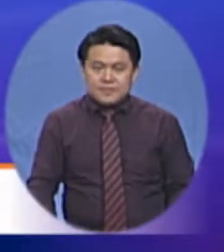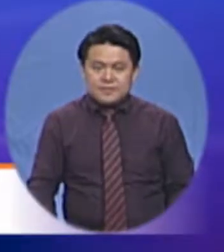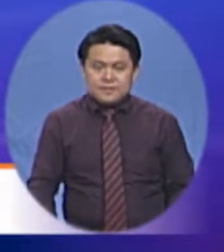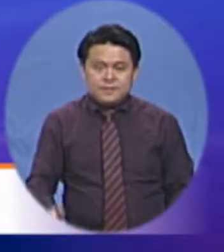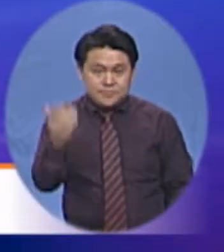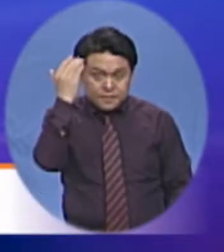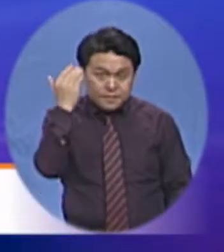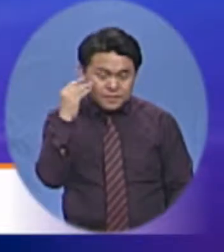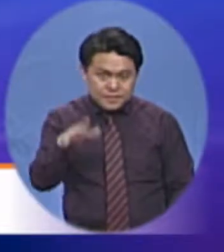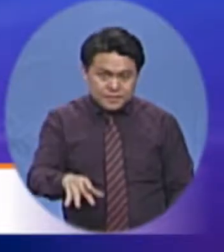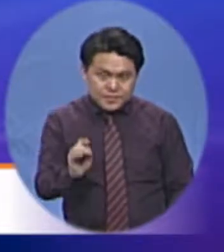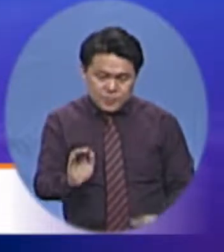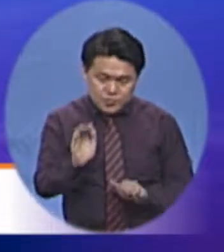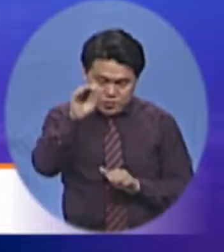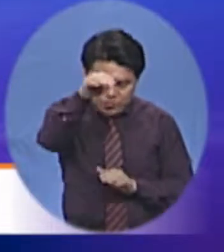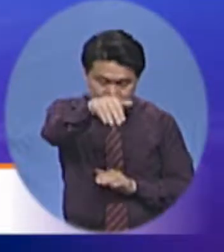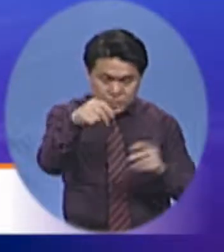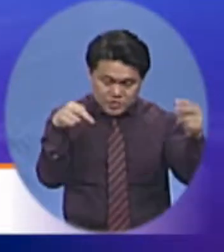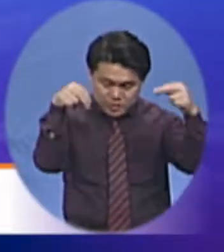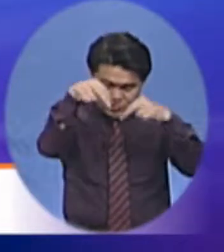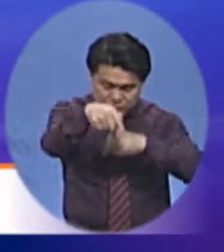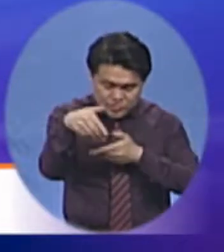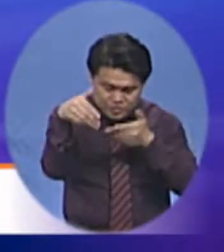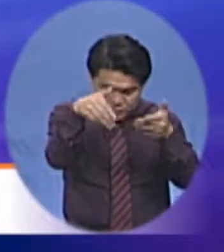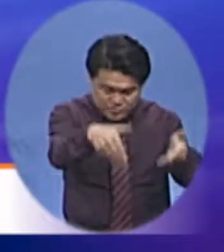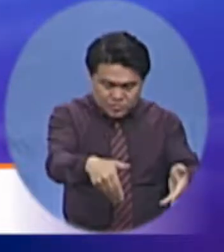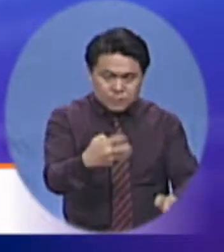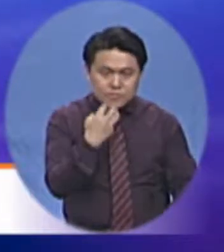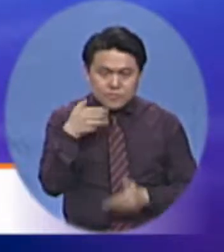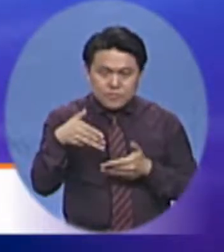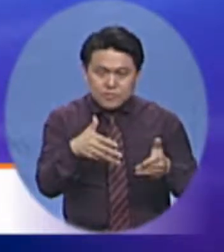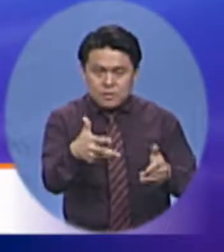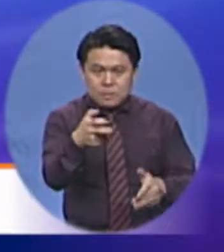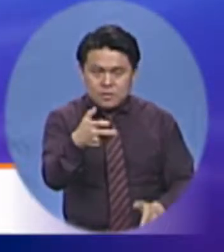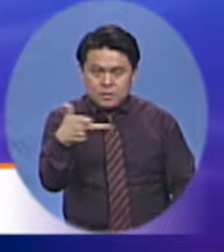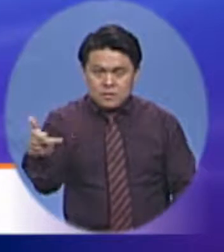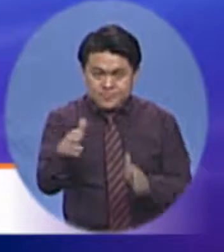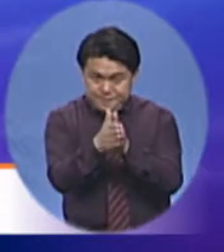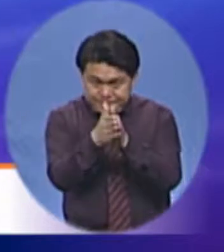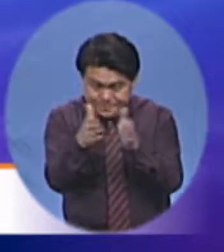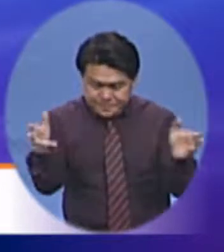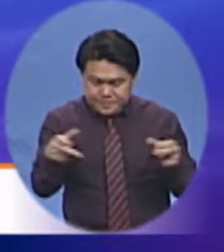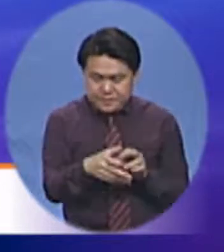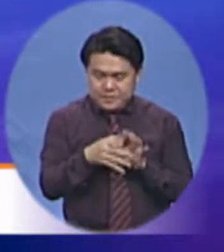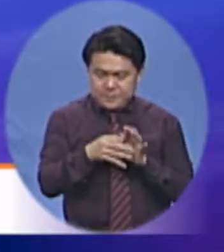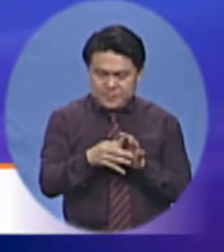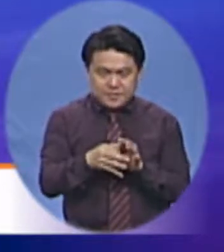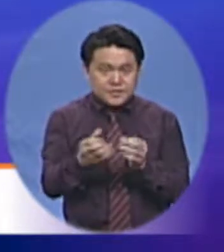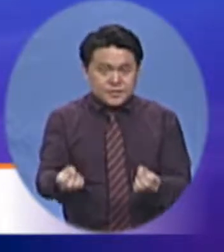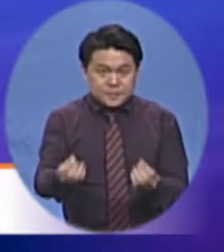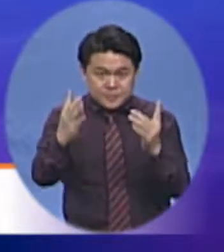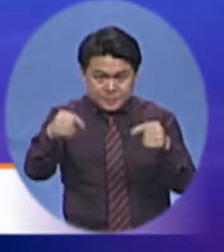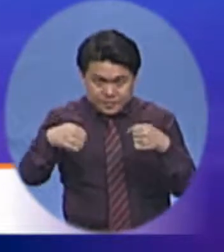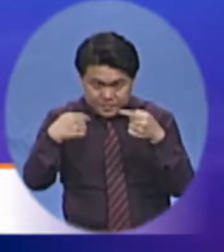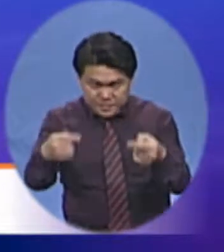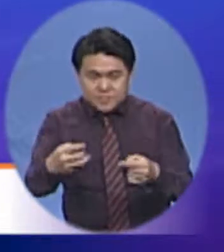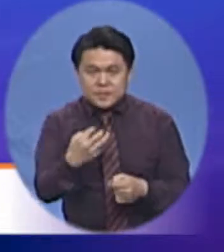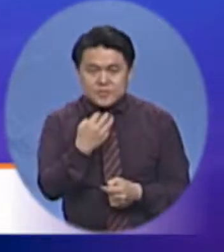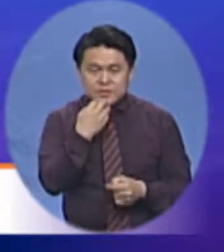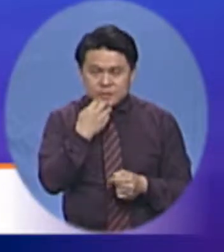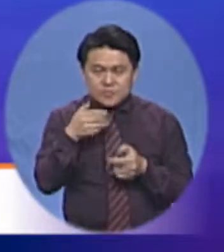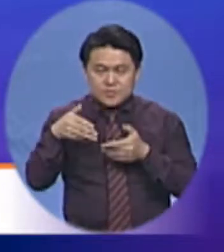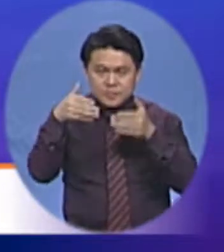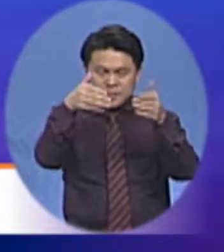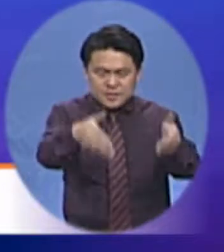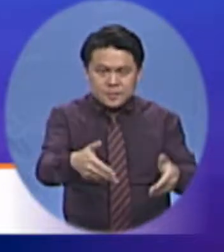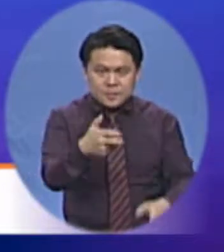국내 첫 고가 보행길 서울로 7017이 개장했는데요. 장애계도 이 개장식에 참석해 서울로